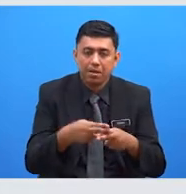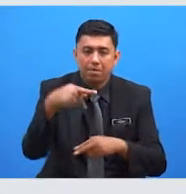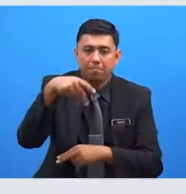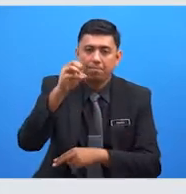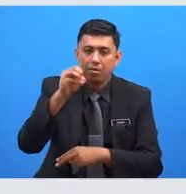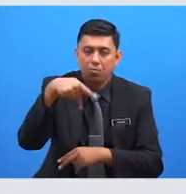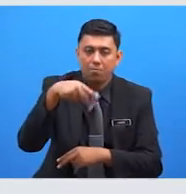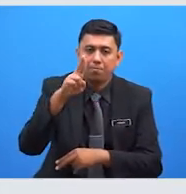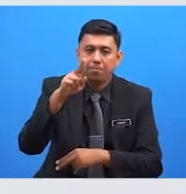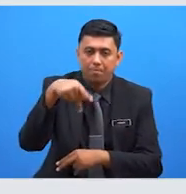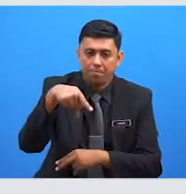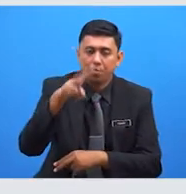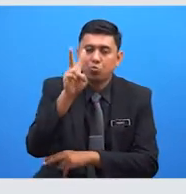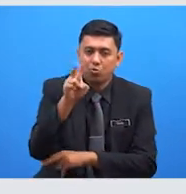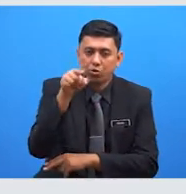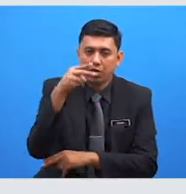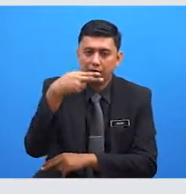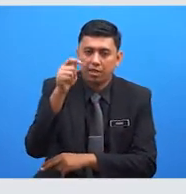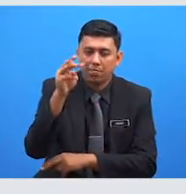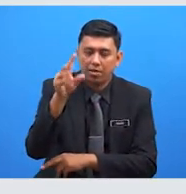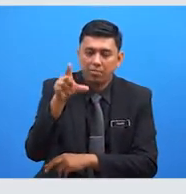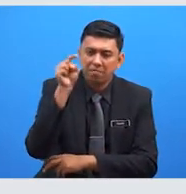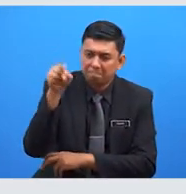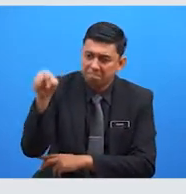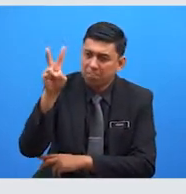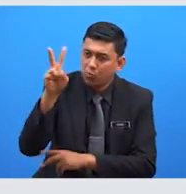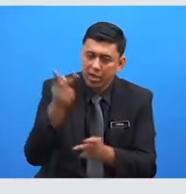popup2.html. Kemudian, dua klik untuk memaparkannya.